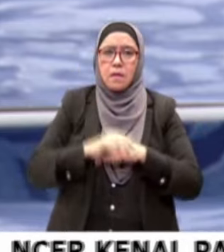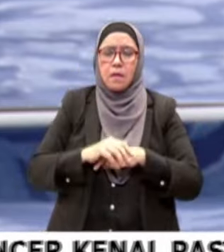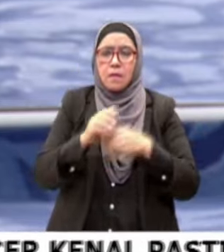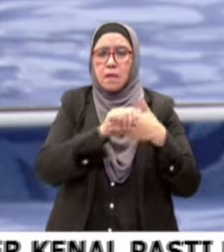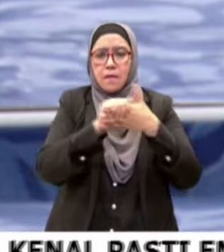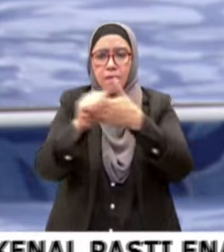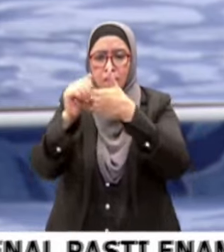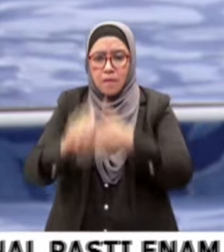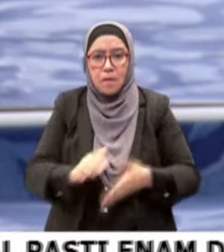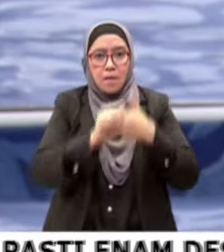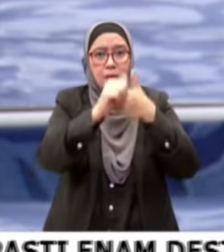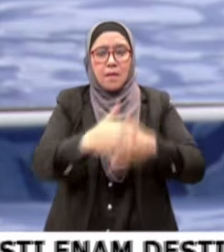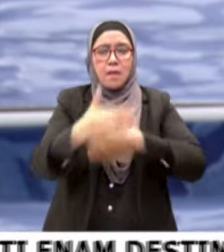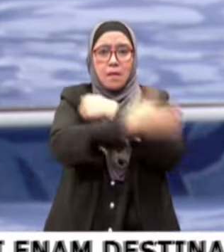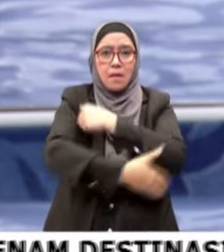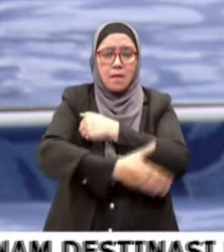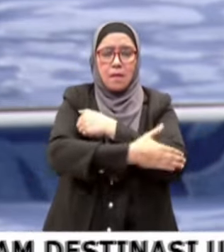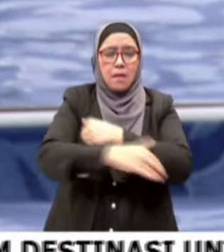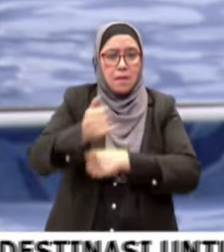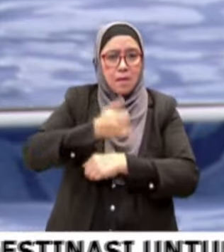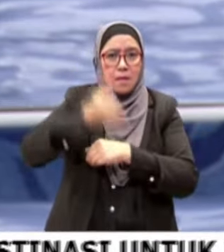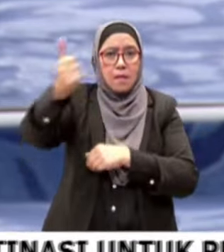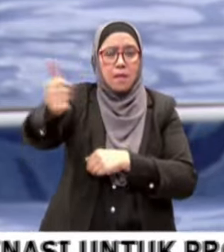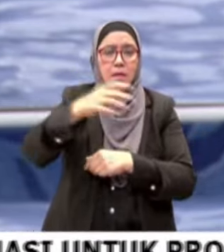telah sampai dan presiden